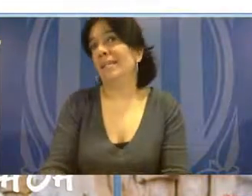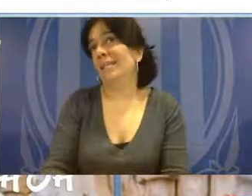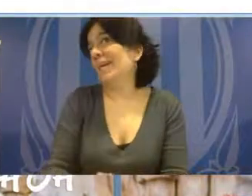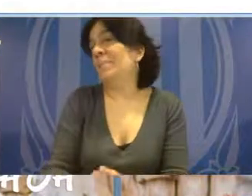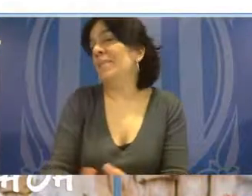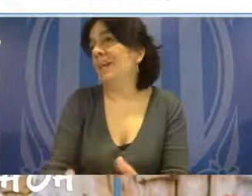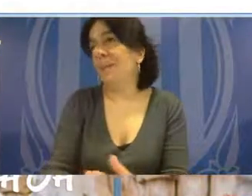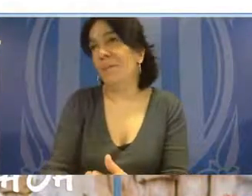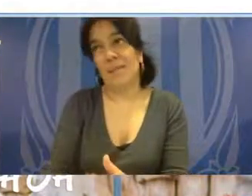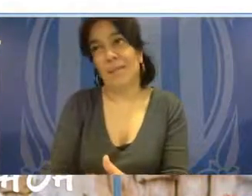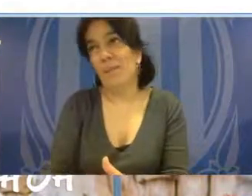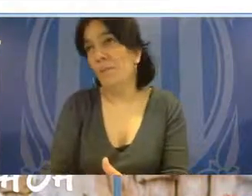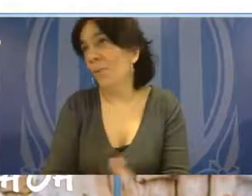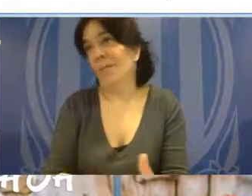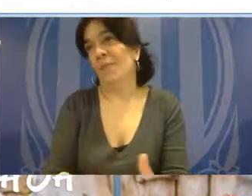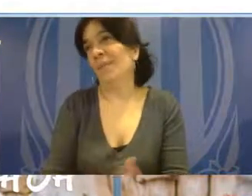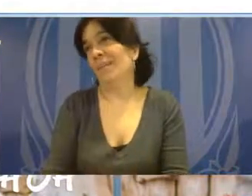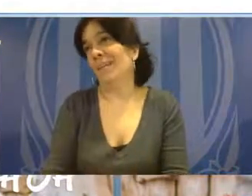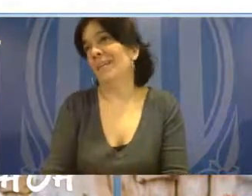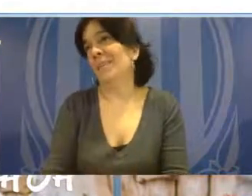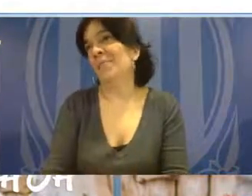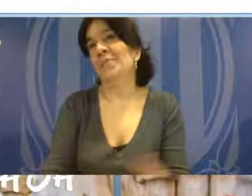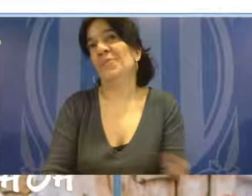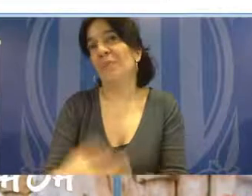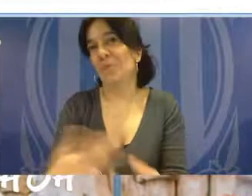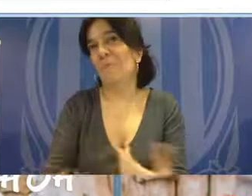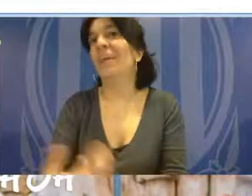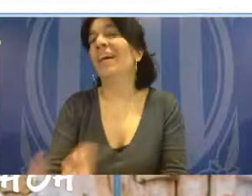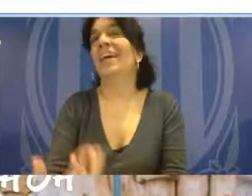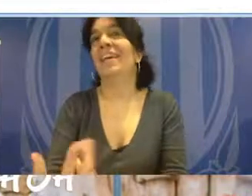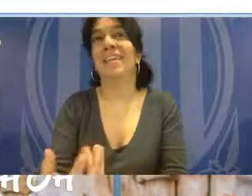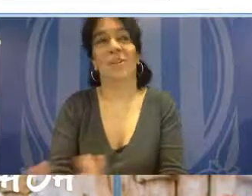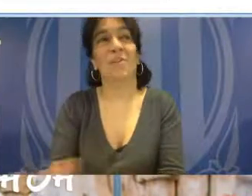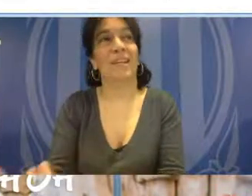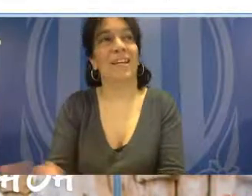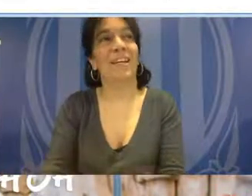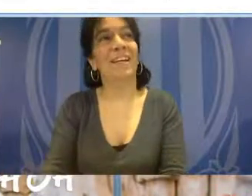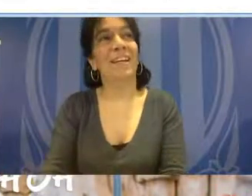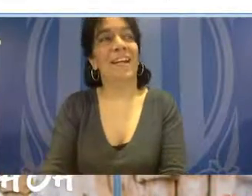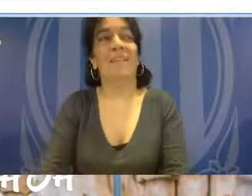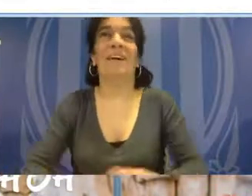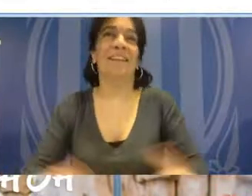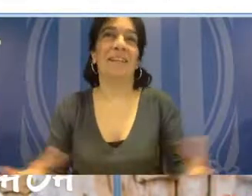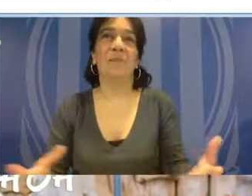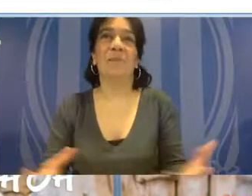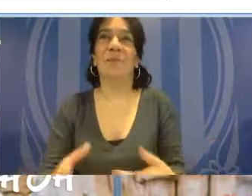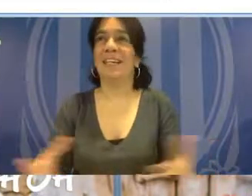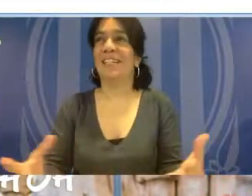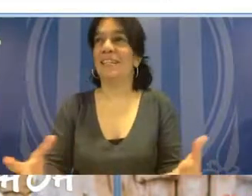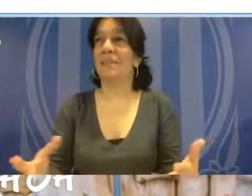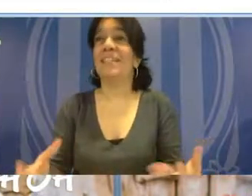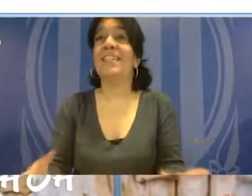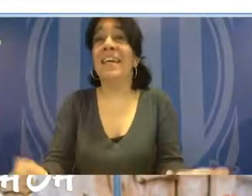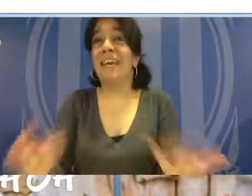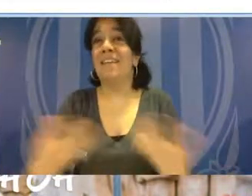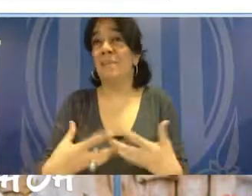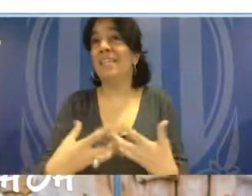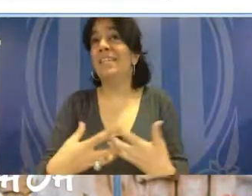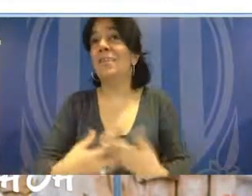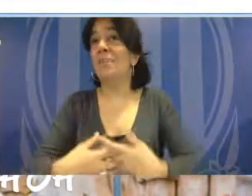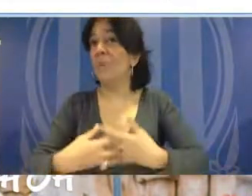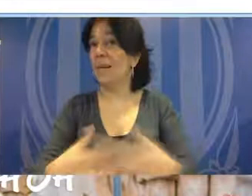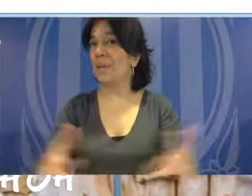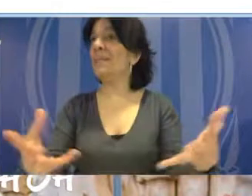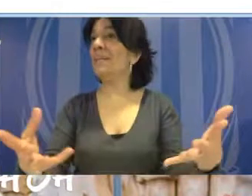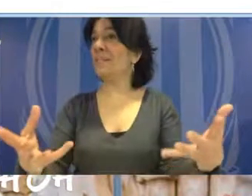ens estan enviant imatges de molta qualitat, que també és una cosa molt agraïda, no? Perquè cada vegada tenim doncs aquestes imatges que després ens